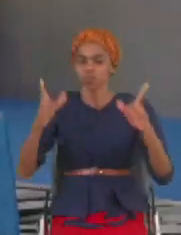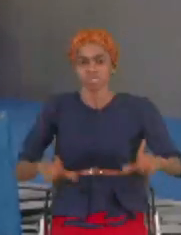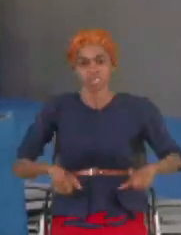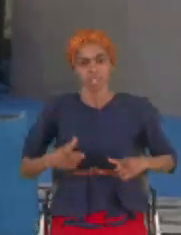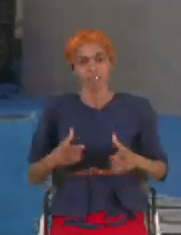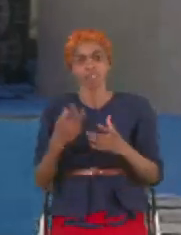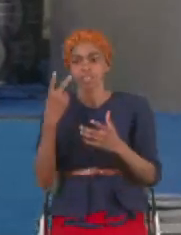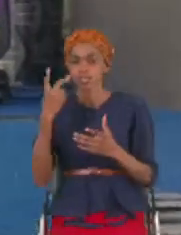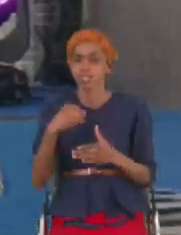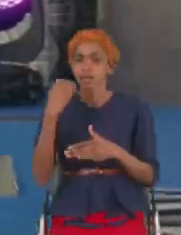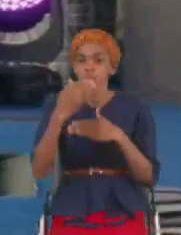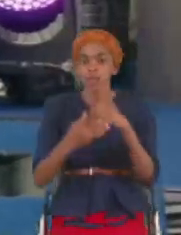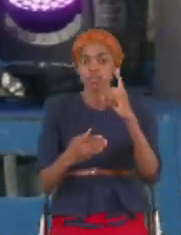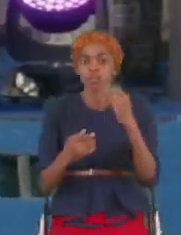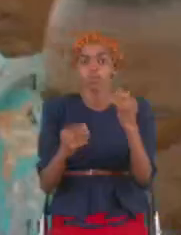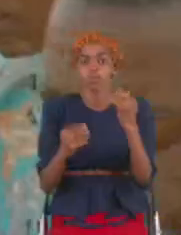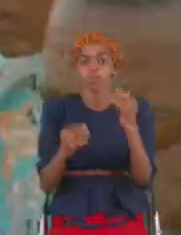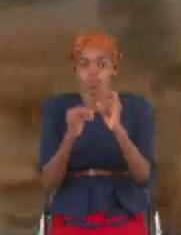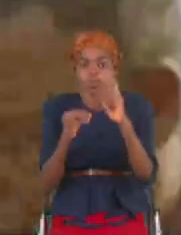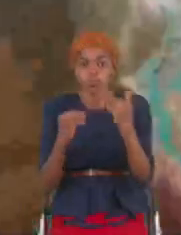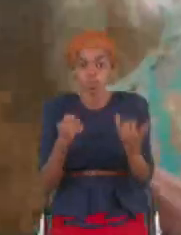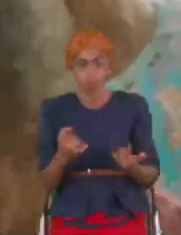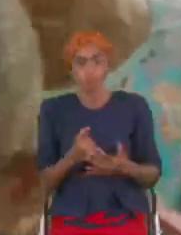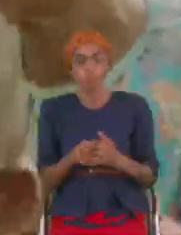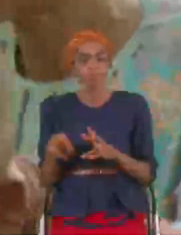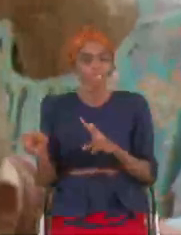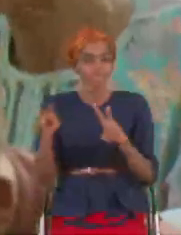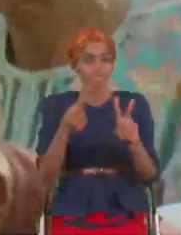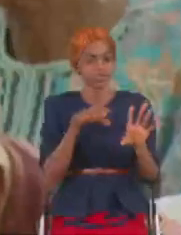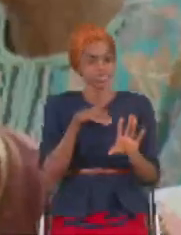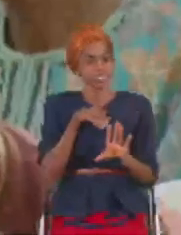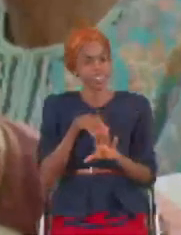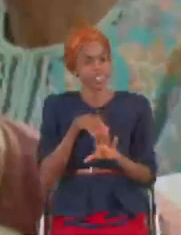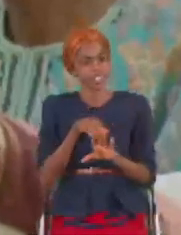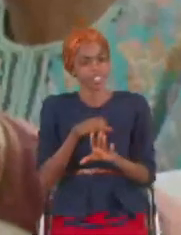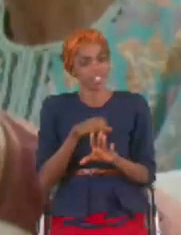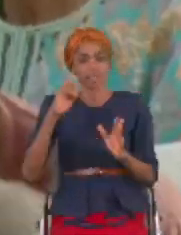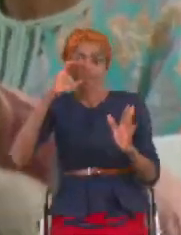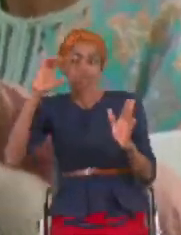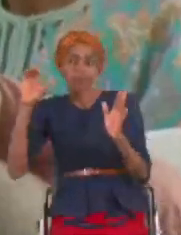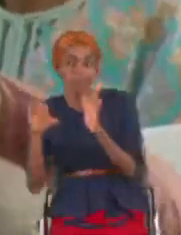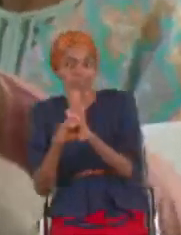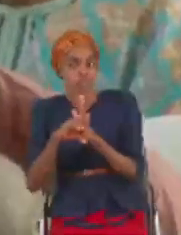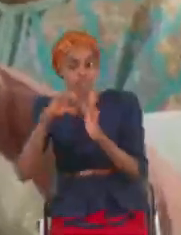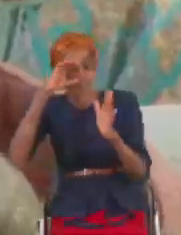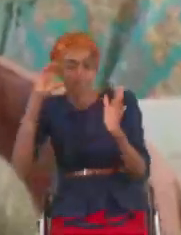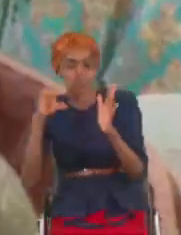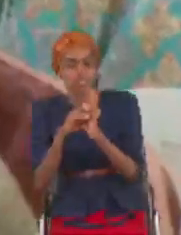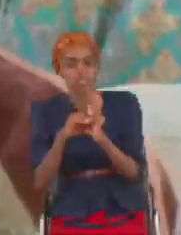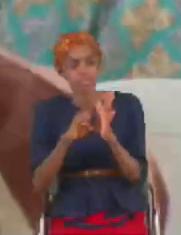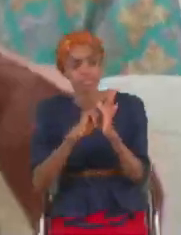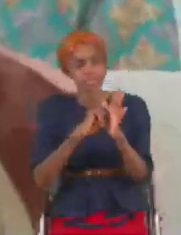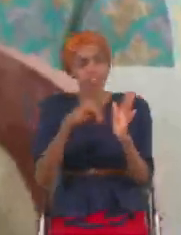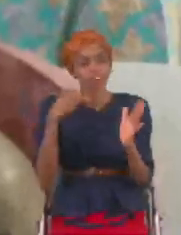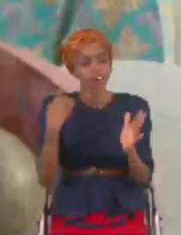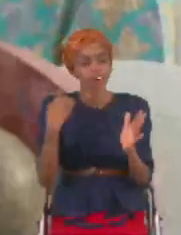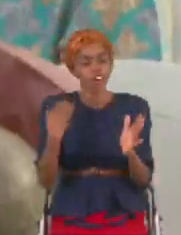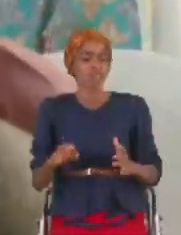voyez le verse la deuxième le deuxième modèle le portrait d'elle soldats disciplinés